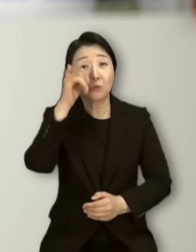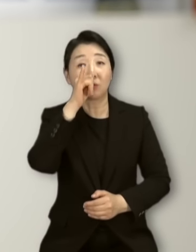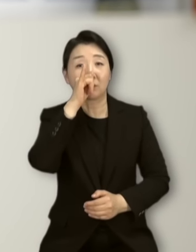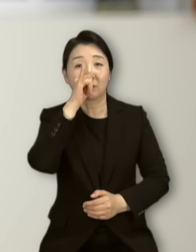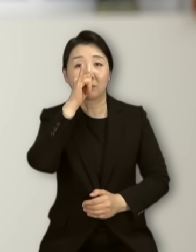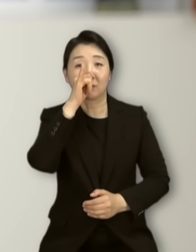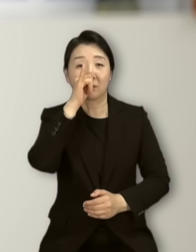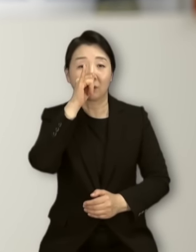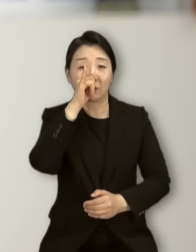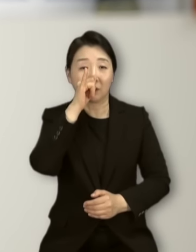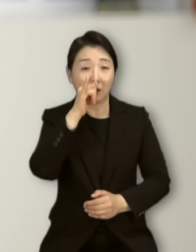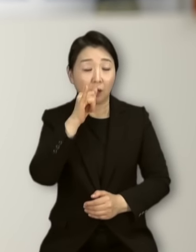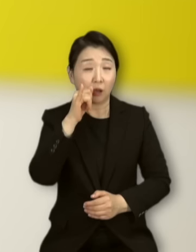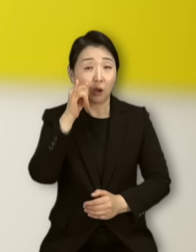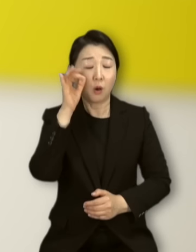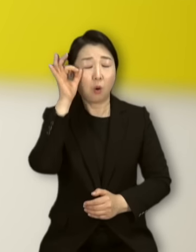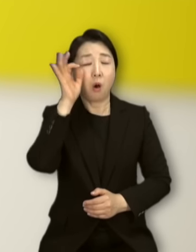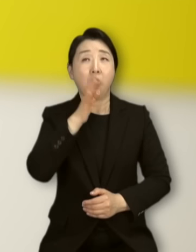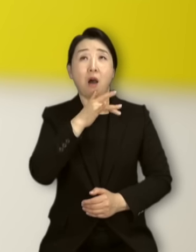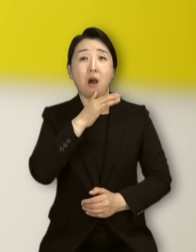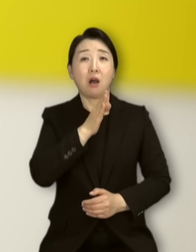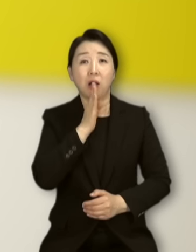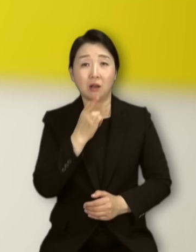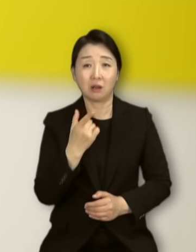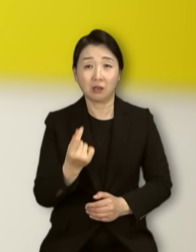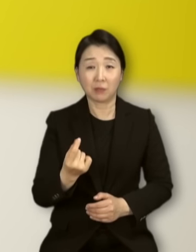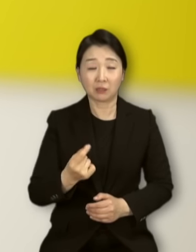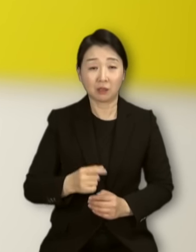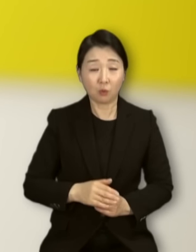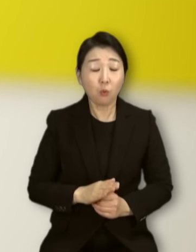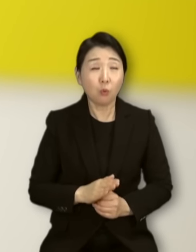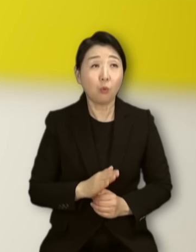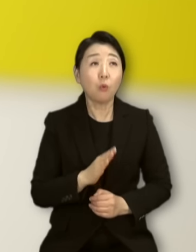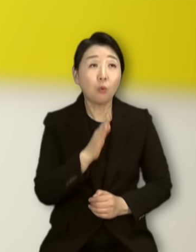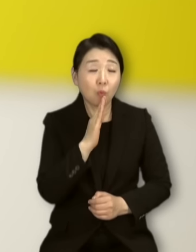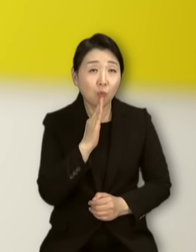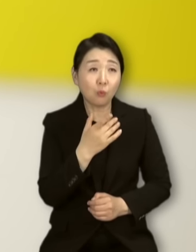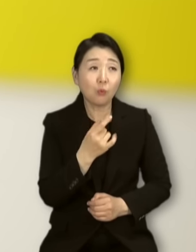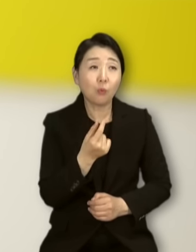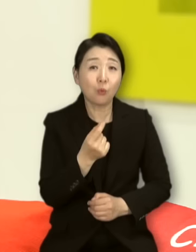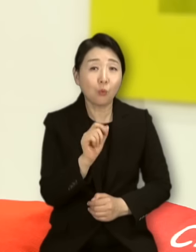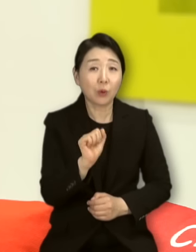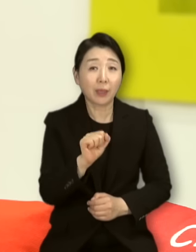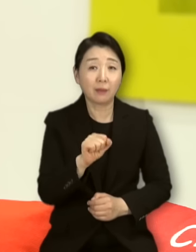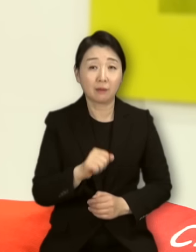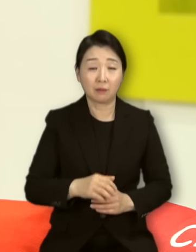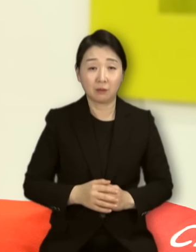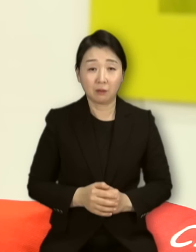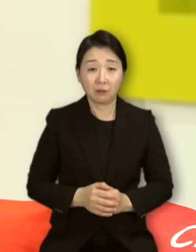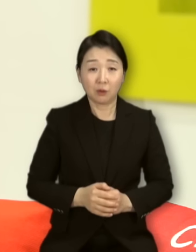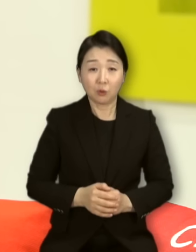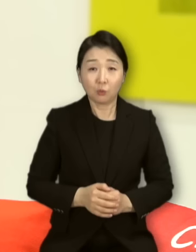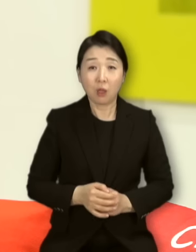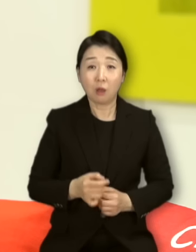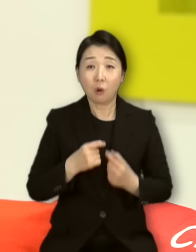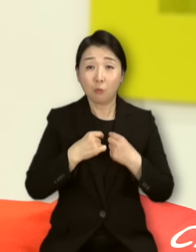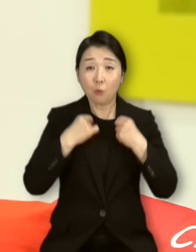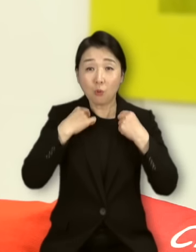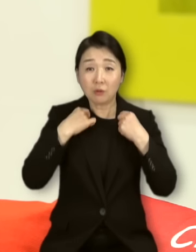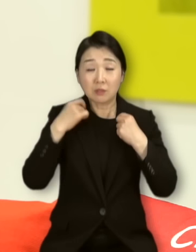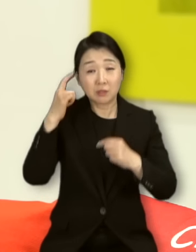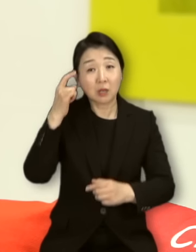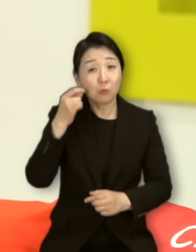있었거든요 그 말에 어 아 맞다 어 어 그래 어 그래 어 보통 목걸리 생각 잘 못 하는데 첫